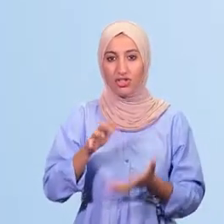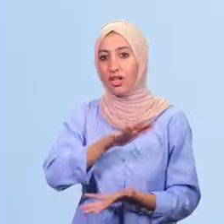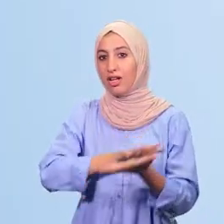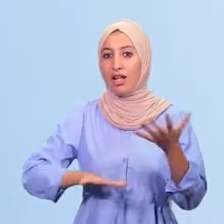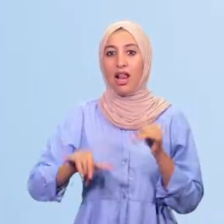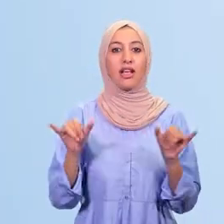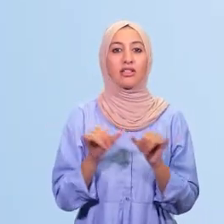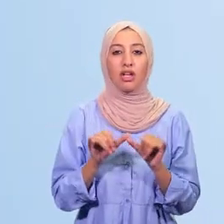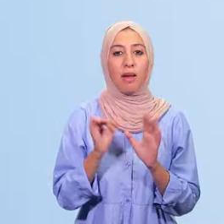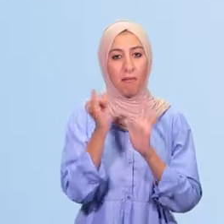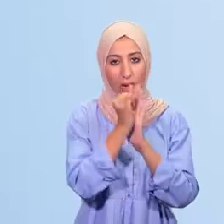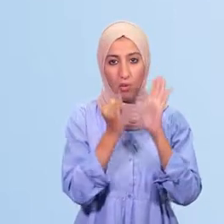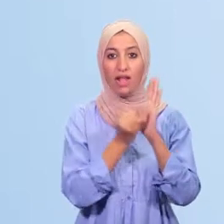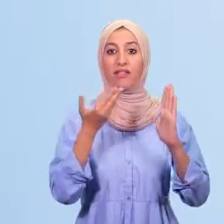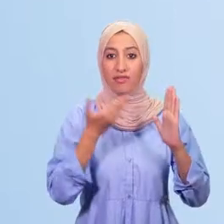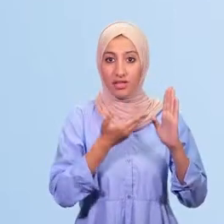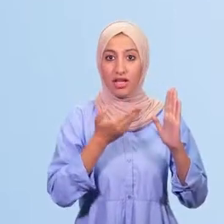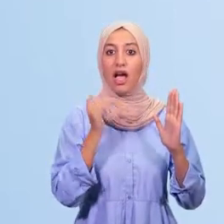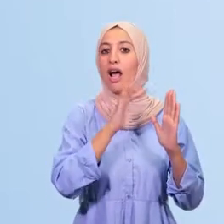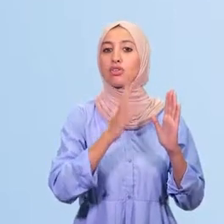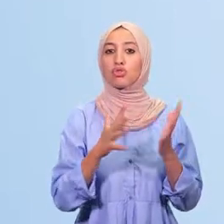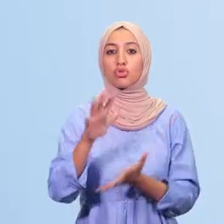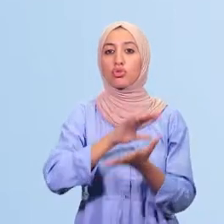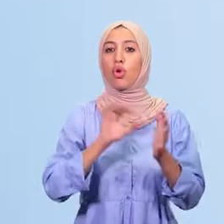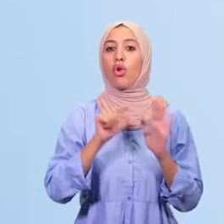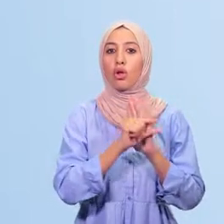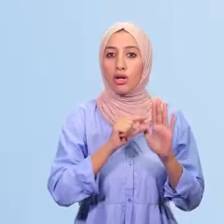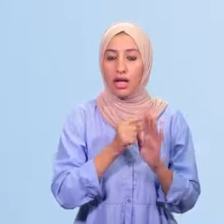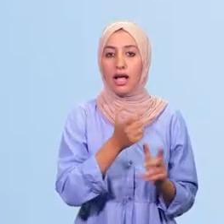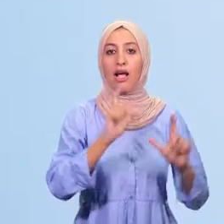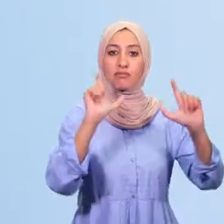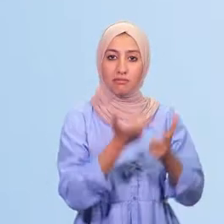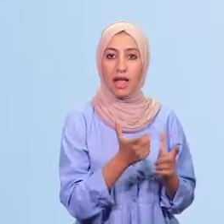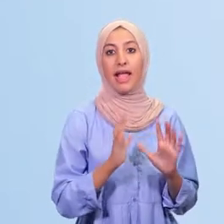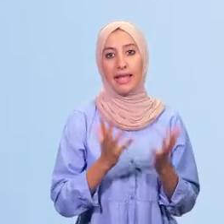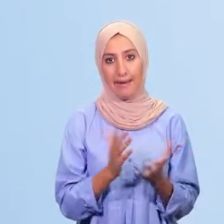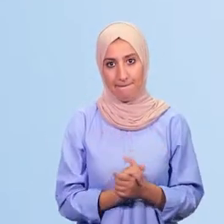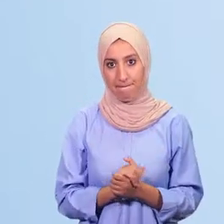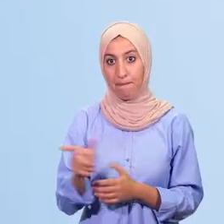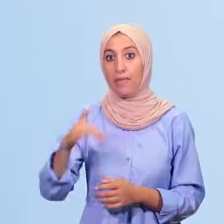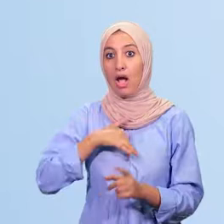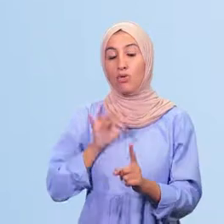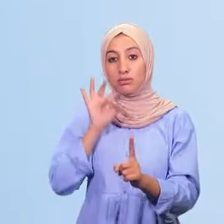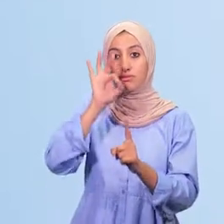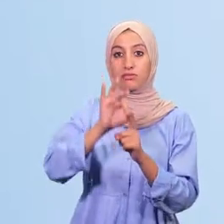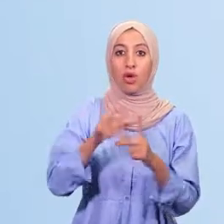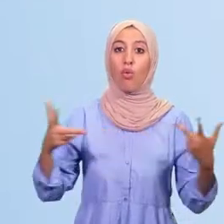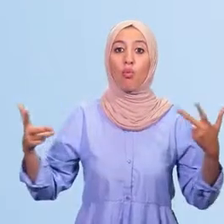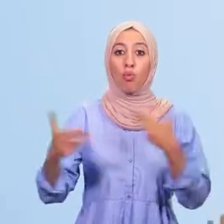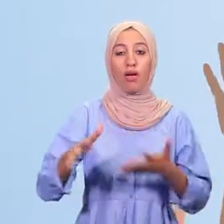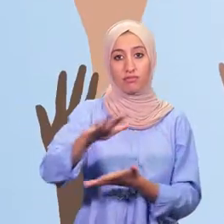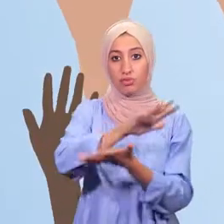ضمن مواده التي تبين الجرم وعقوبته، وسعياً منها لتحقيق أهدافها في مكافحة الجريمة